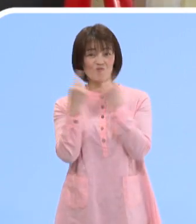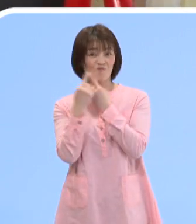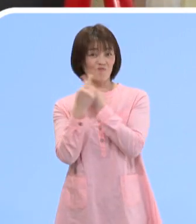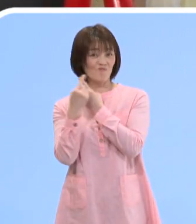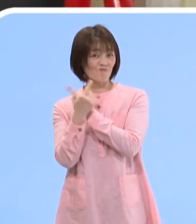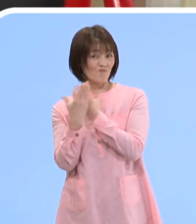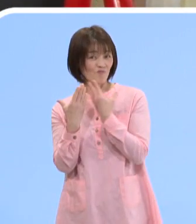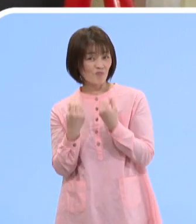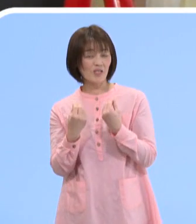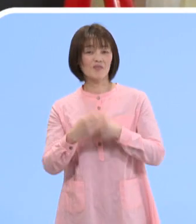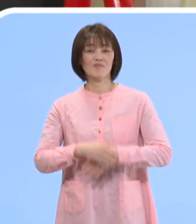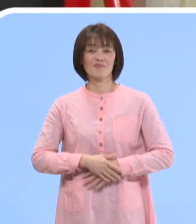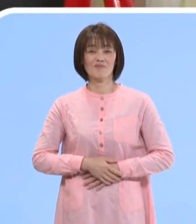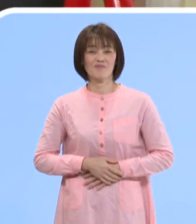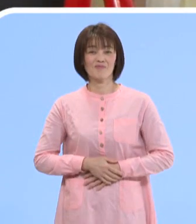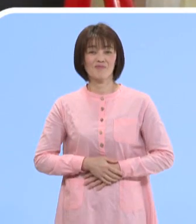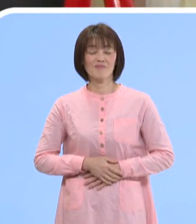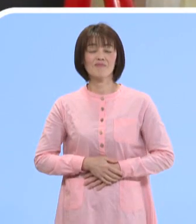ルオープンしたんです。